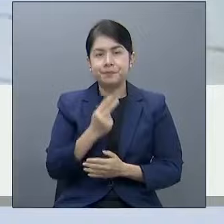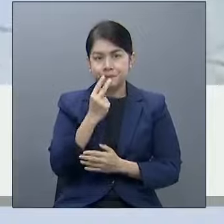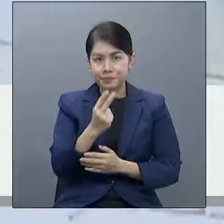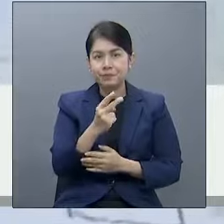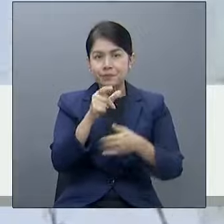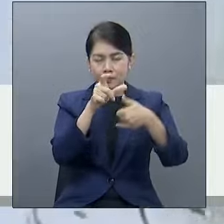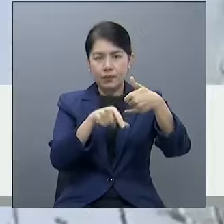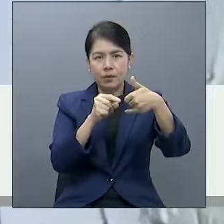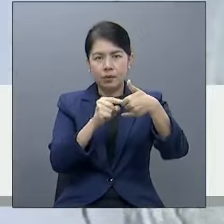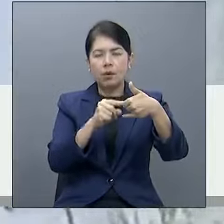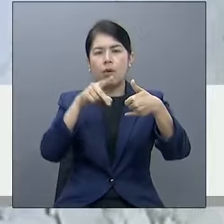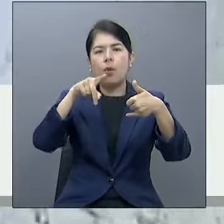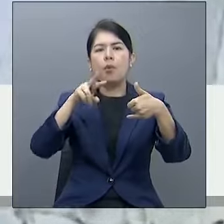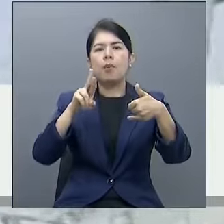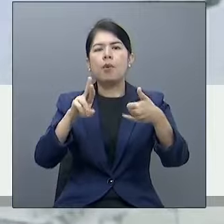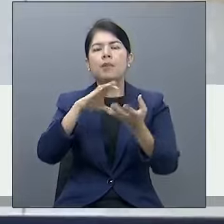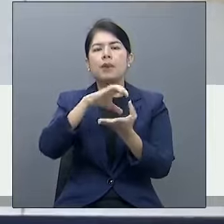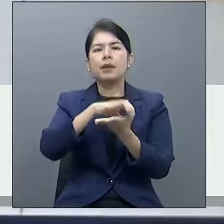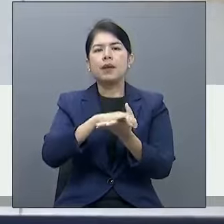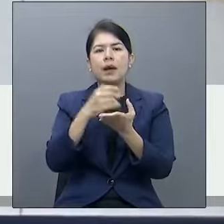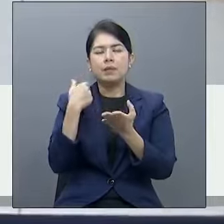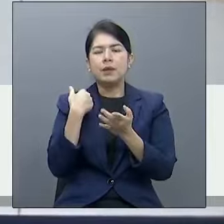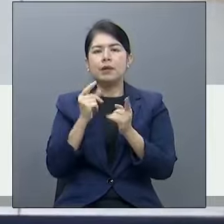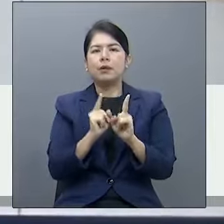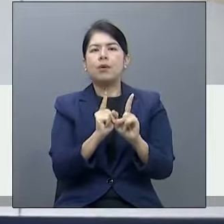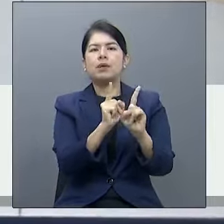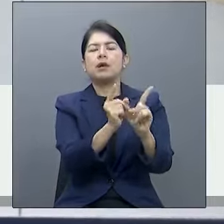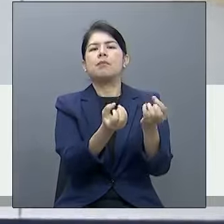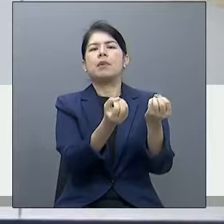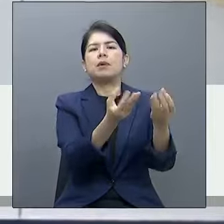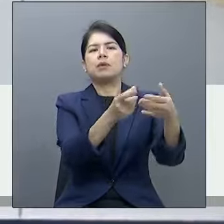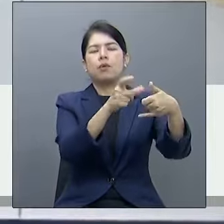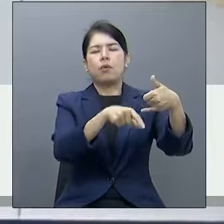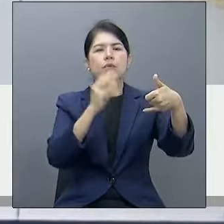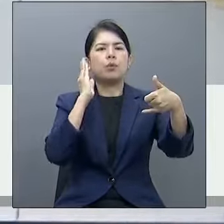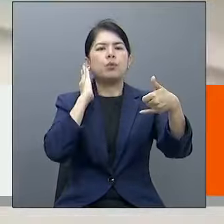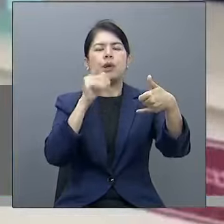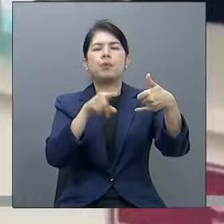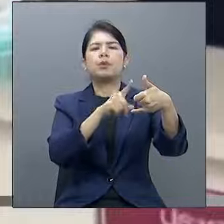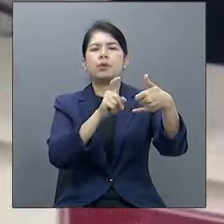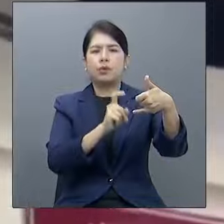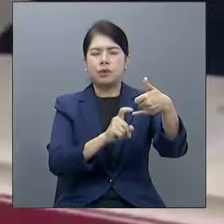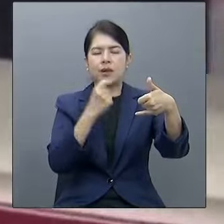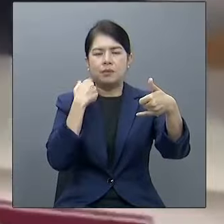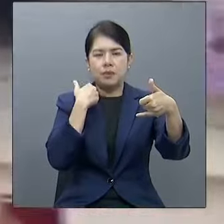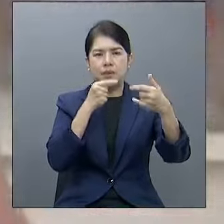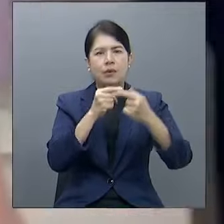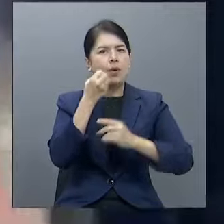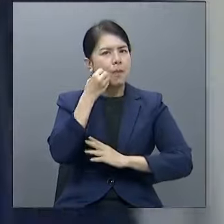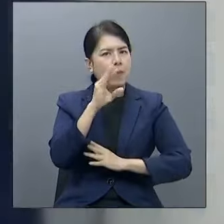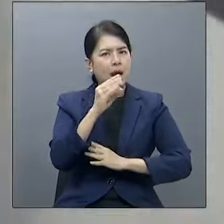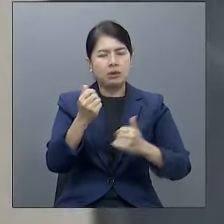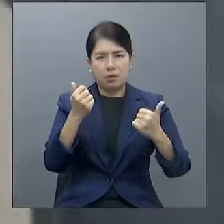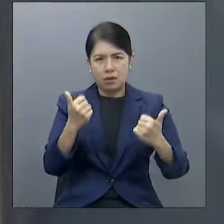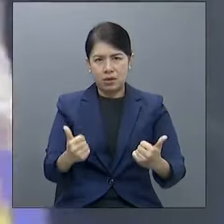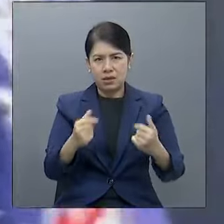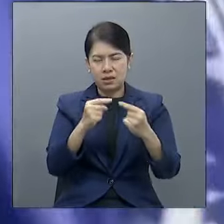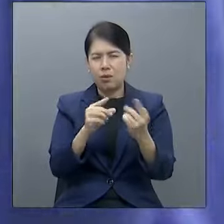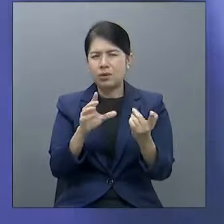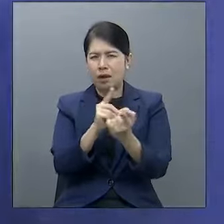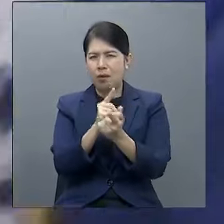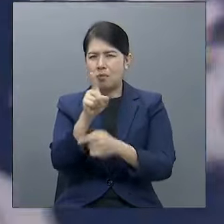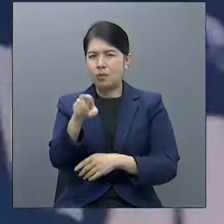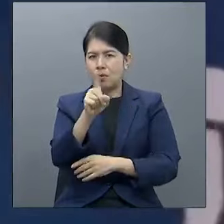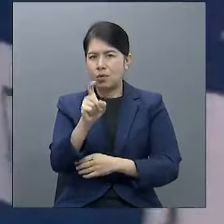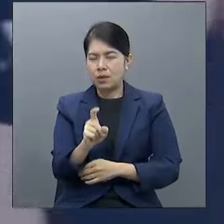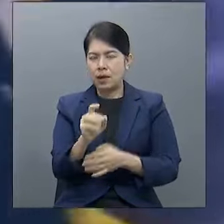างสาววรรณพรเนี่ยเดินมาส่งนายกิตขึ้นรถด้วยนะครับ ตอนนี้มีหลากหลายข้อสงสัยเกี่ยวกับตัวนางสาววรรณพรนะคะมาดูความ